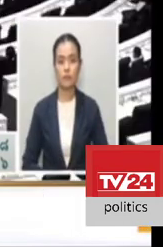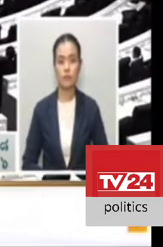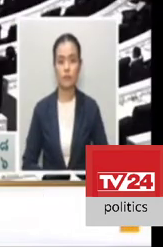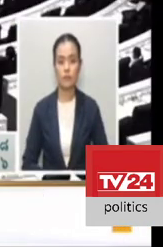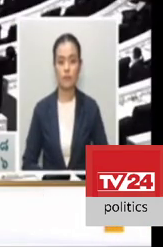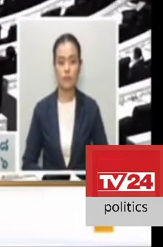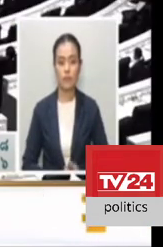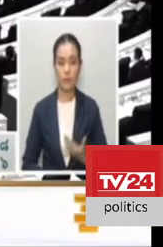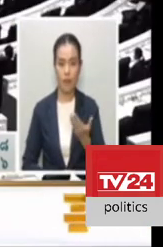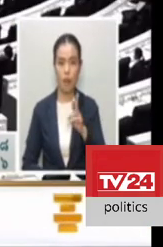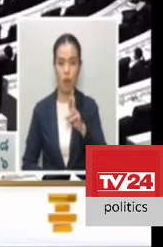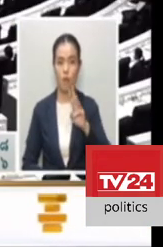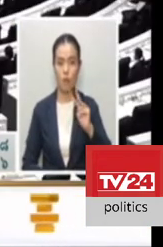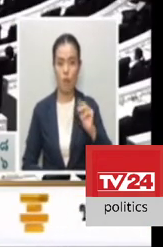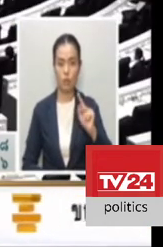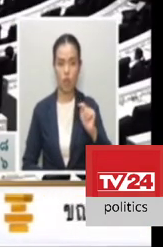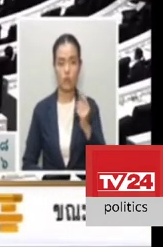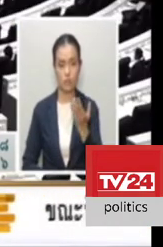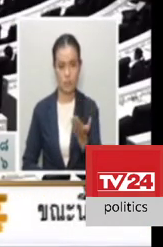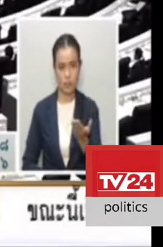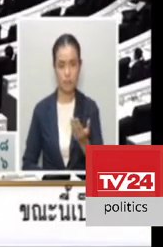เชิญท่านรัฐมนตรีครับ